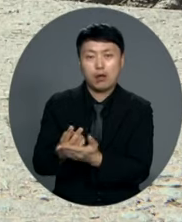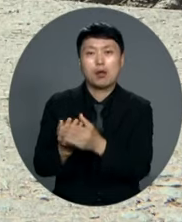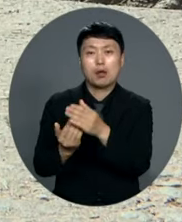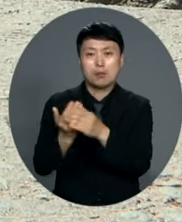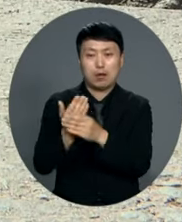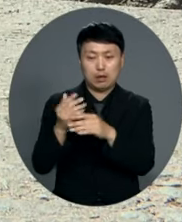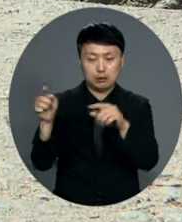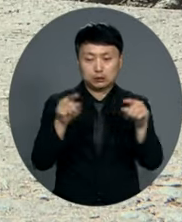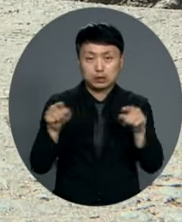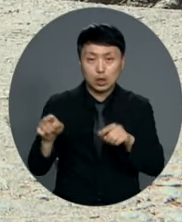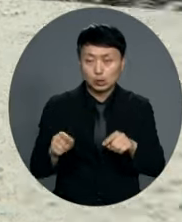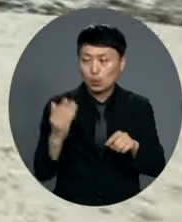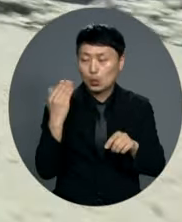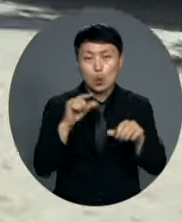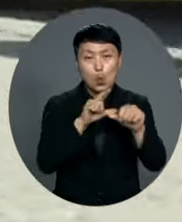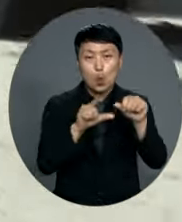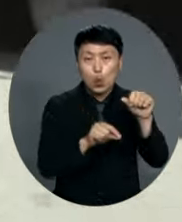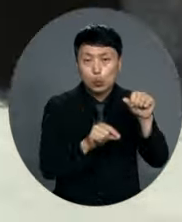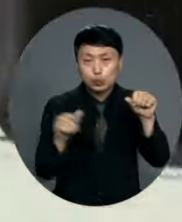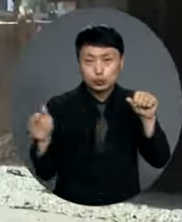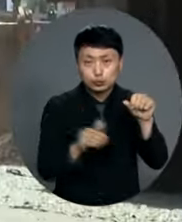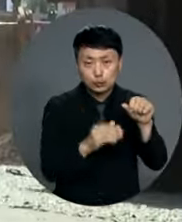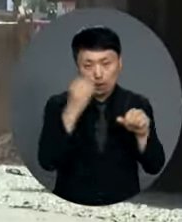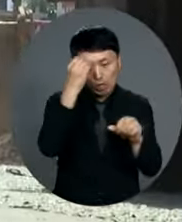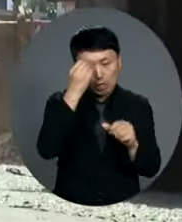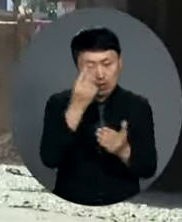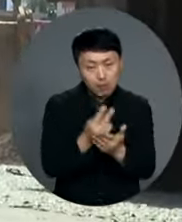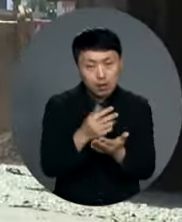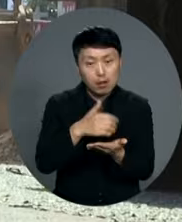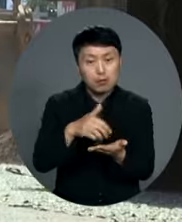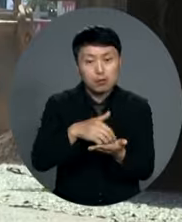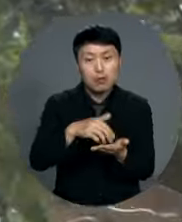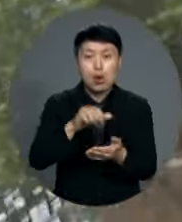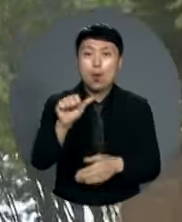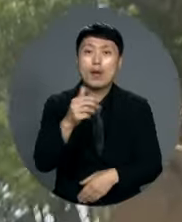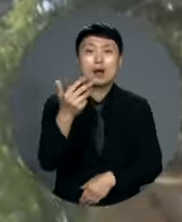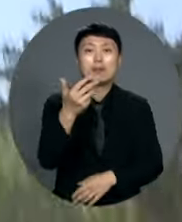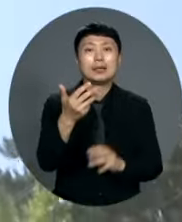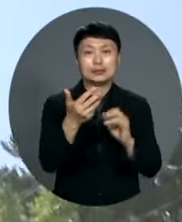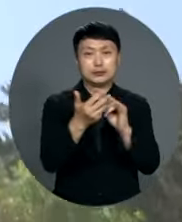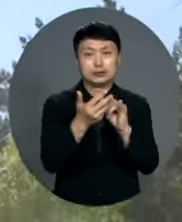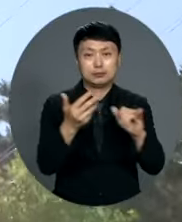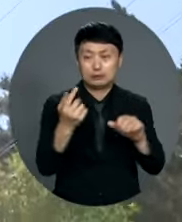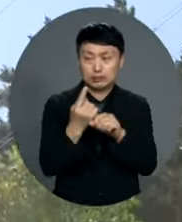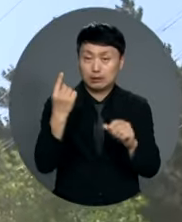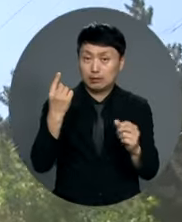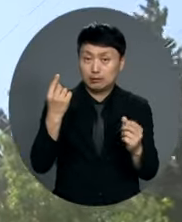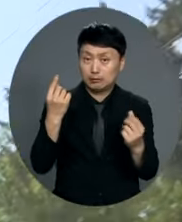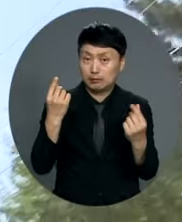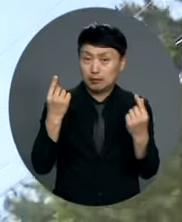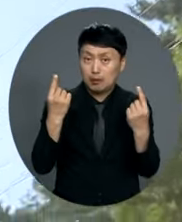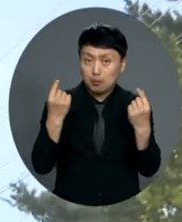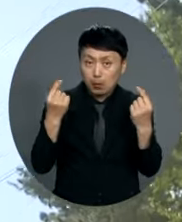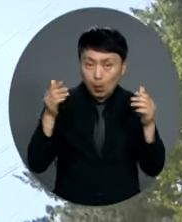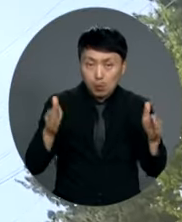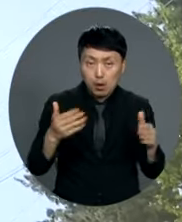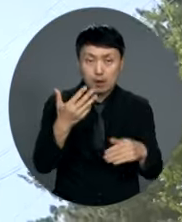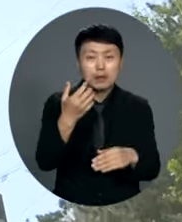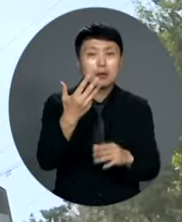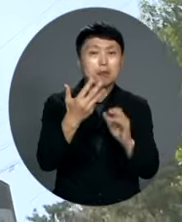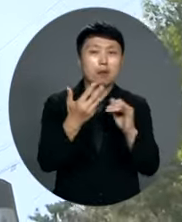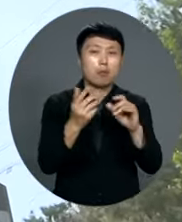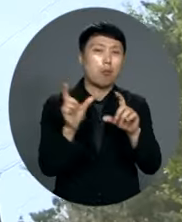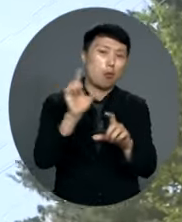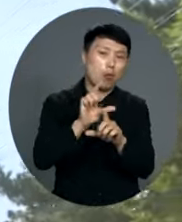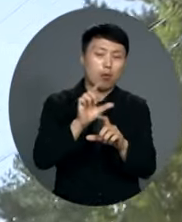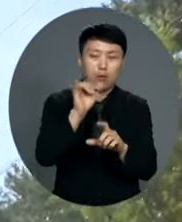전국에 지난 5월부터 발생한 온열 질환 환자 수는 580명. 지난해 같은 기간보다 이미 88명이